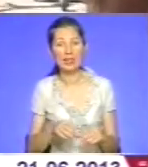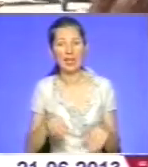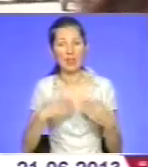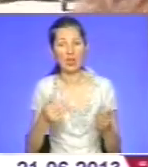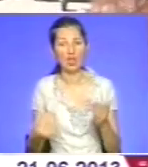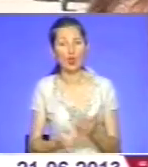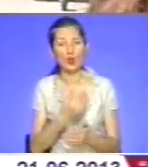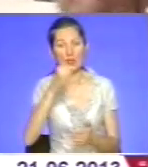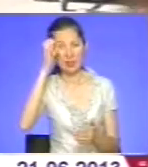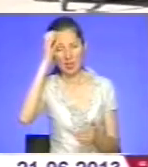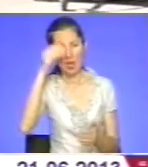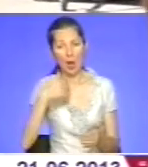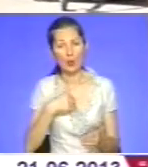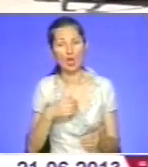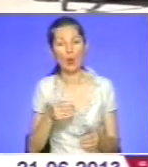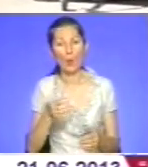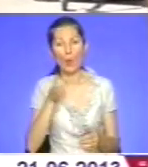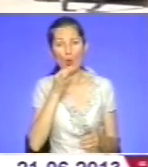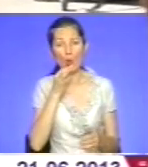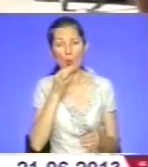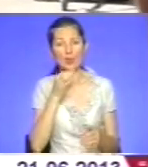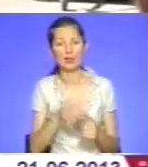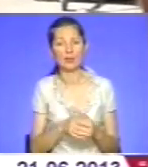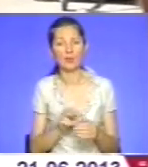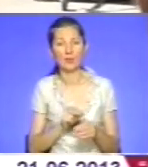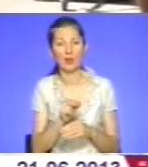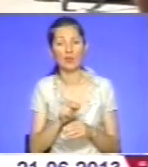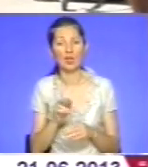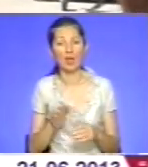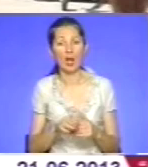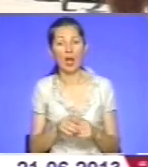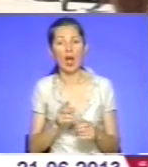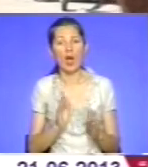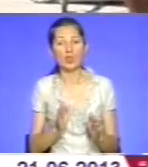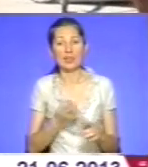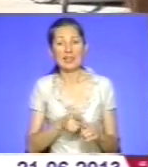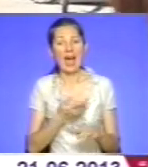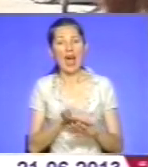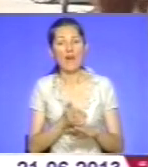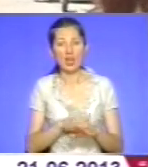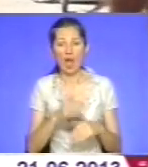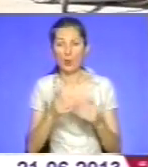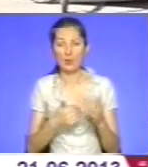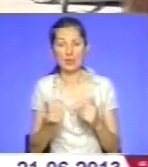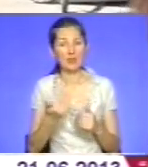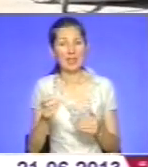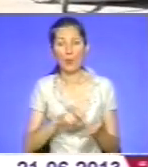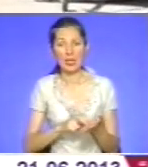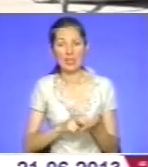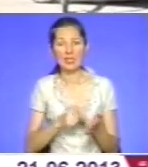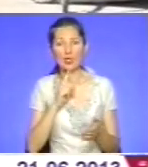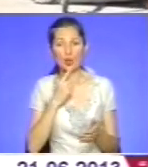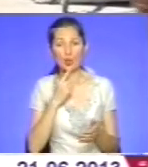Мені подобається навчати, давати нові знання дітям. Хоча це така важка професія, то ви не боїтеся труднощів? Ні, не